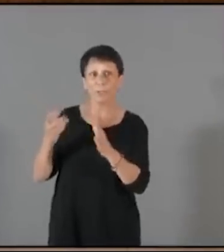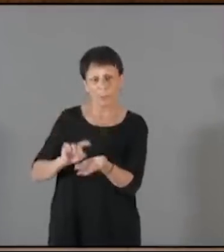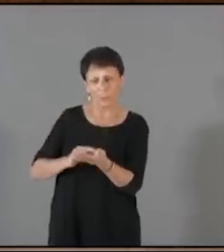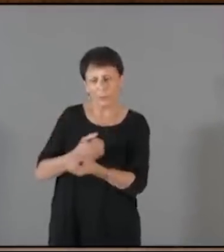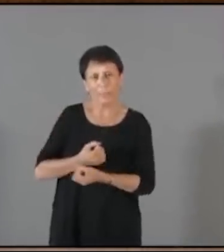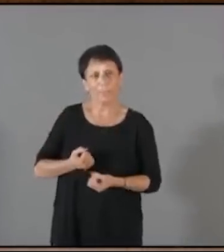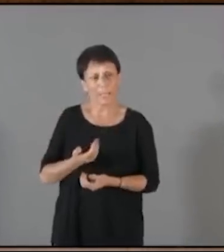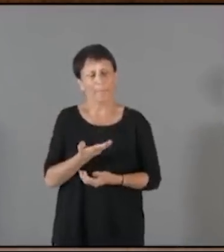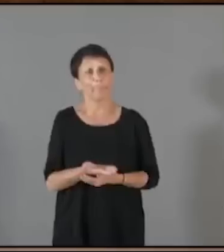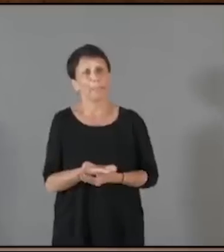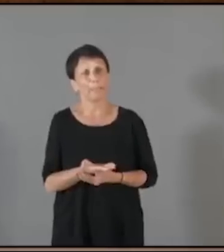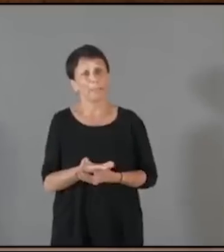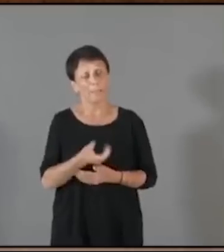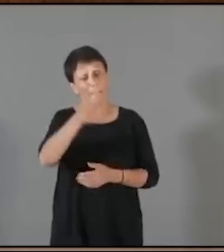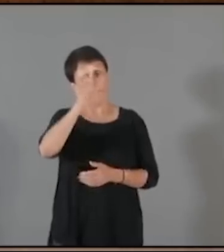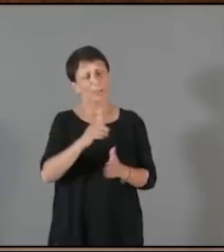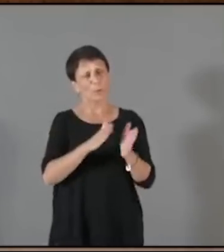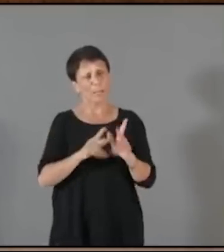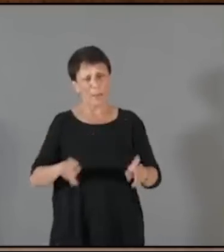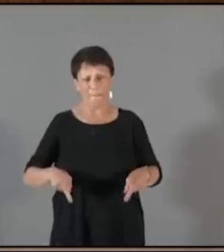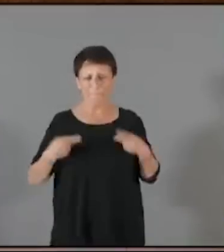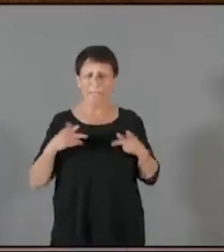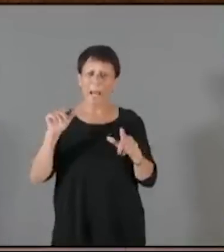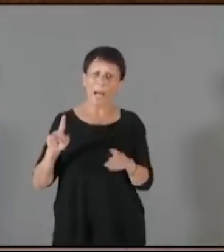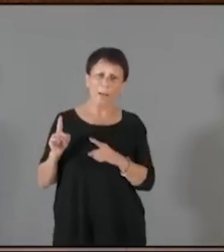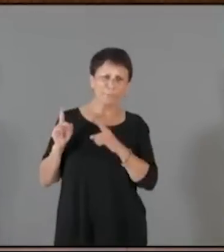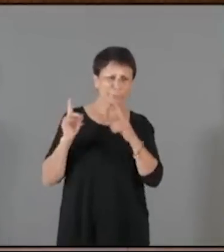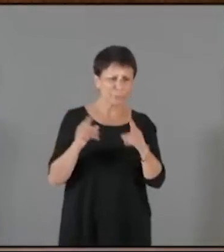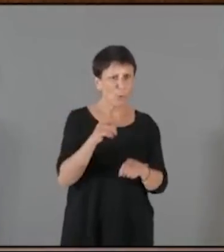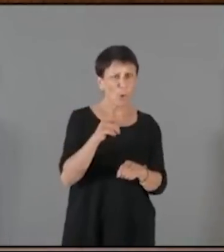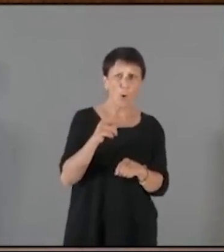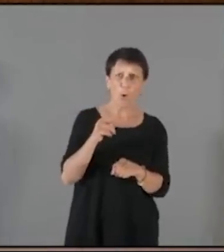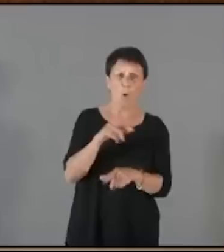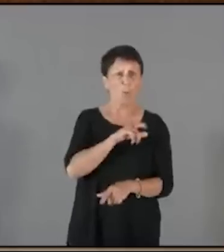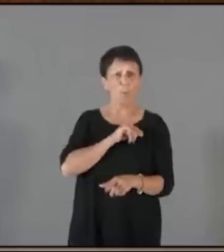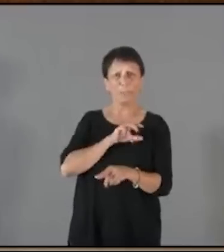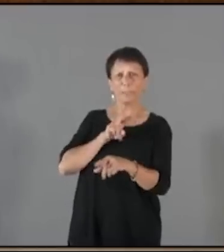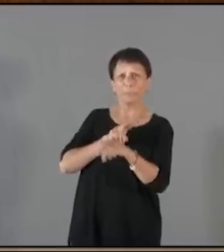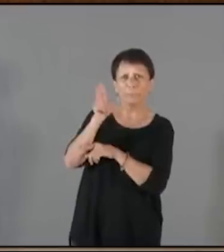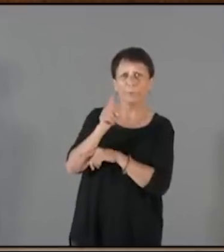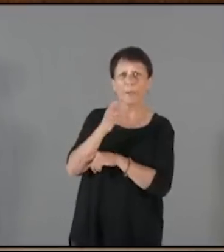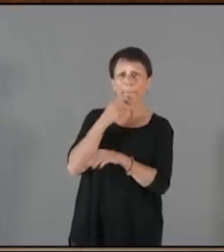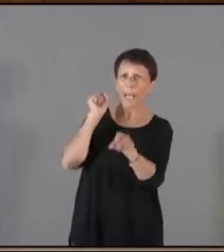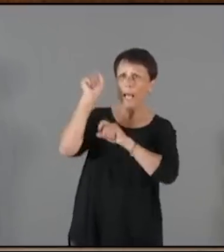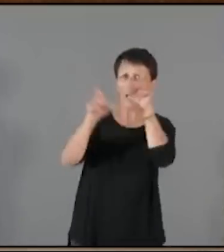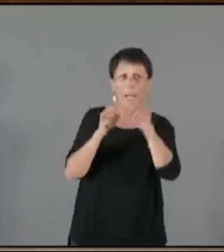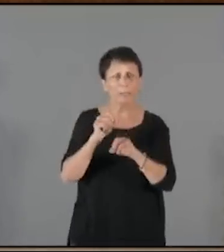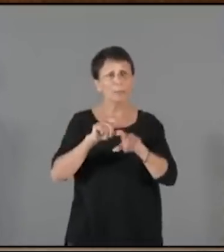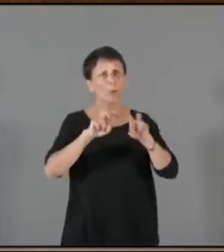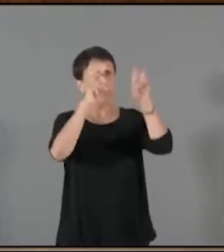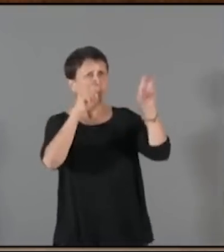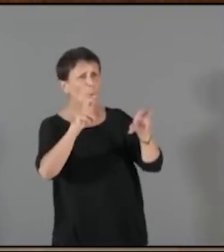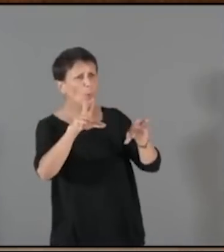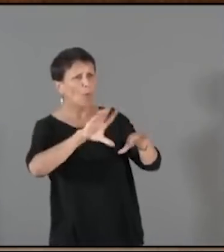historiques enracinés qui souffrent ne caillassent pas la police, ils ne brûlent pas les bâtiments publics, ils ne pillent pas les commerces.